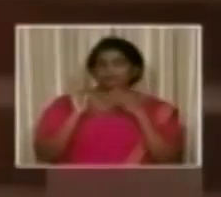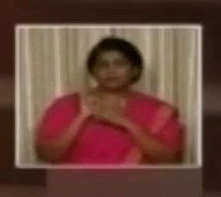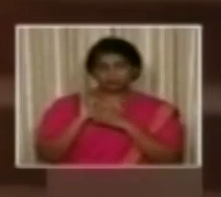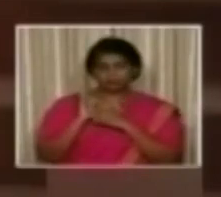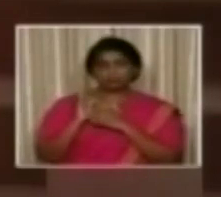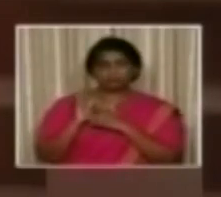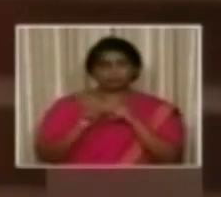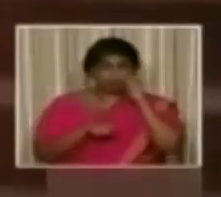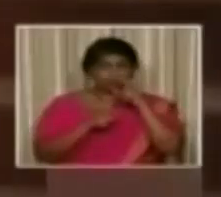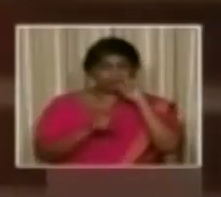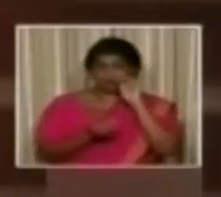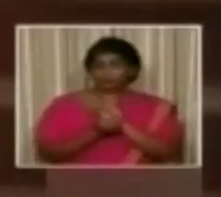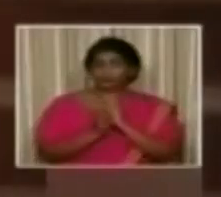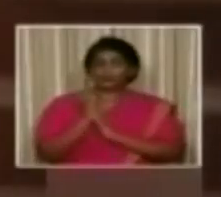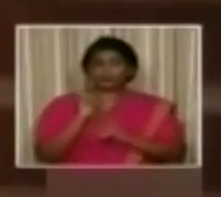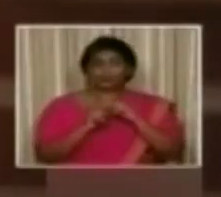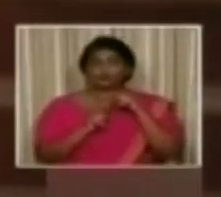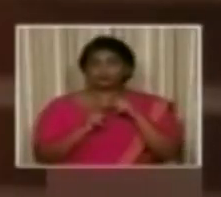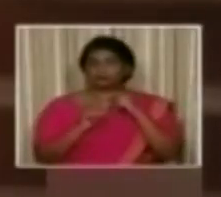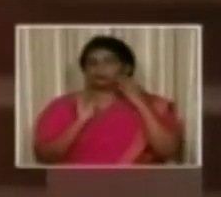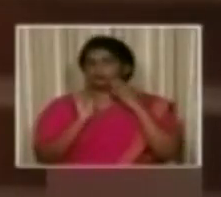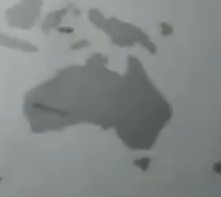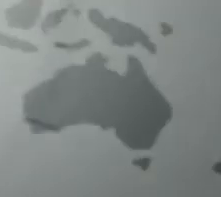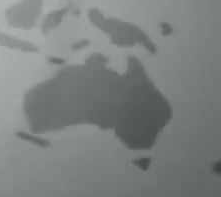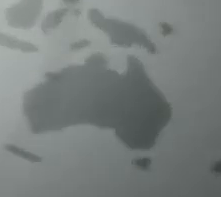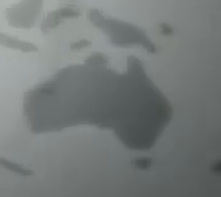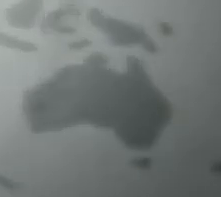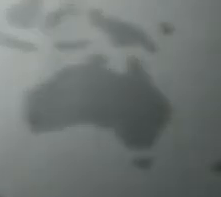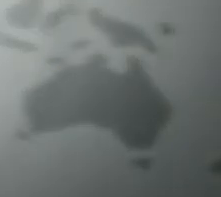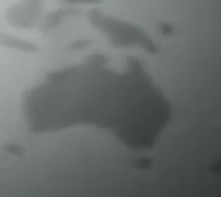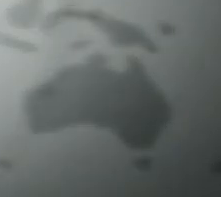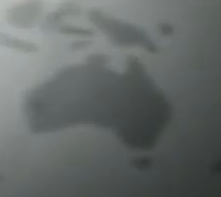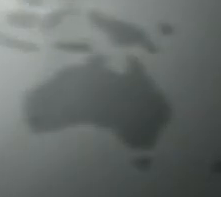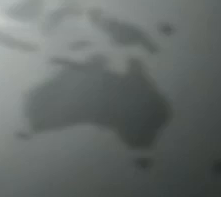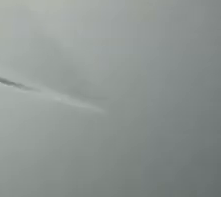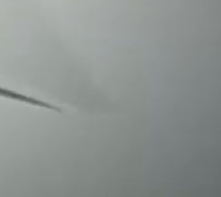அவதானையாக மகாஜன ஆரக்ஷக அமாத்தியான்சி விசிங் யோமுக்கல யுத்துவி.